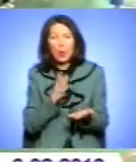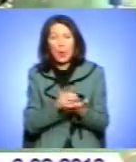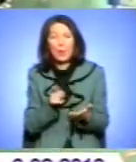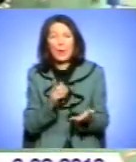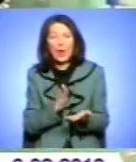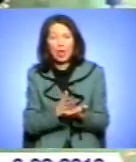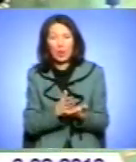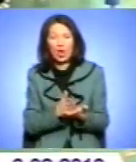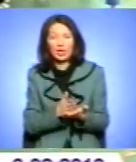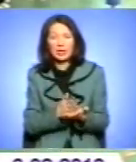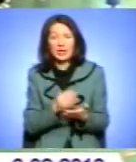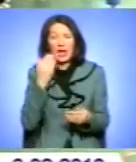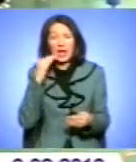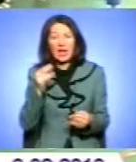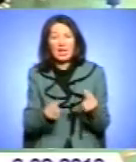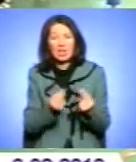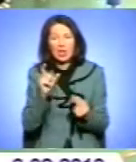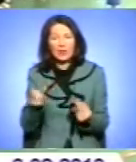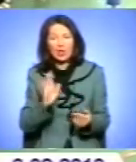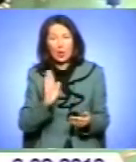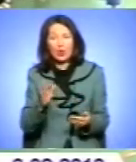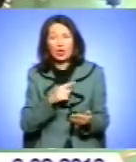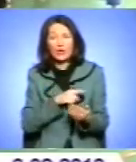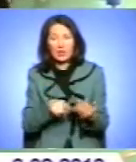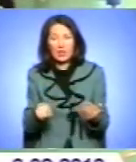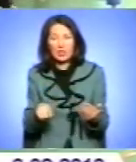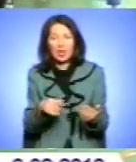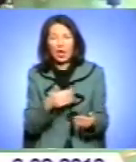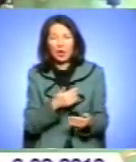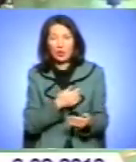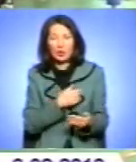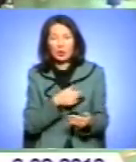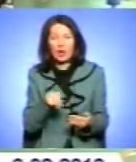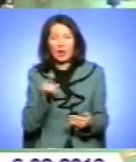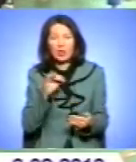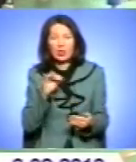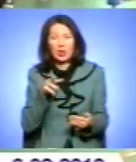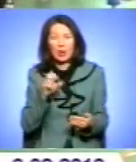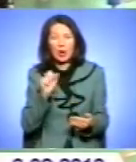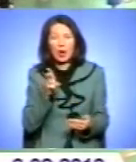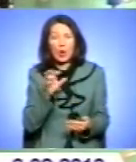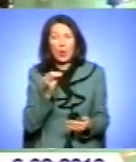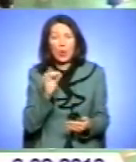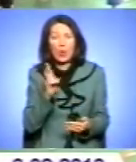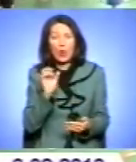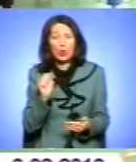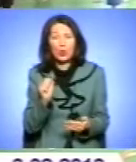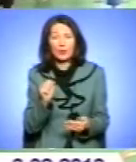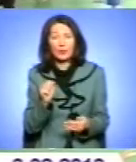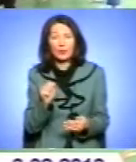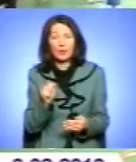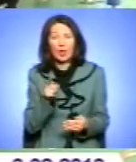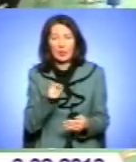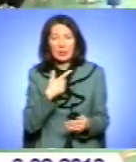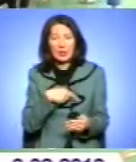маємо. Наших гравців би відзначила, хотілося б відзначити Діму Бойко, діагональщик. Він